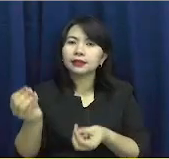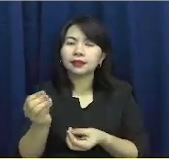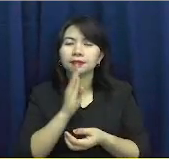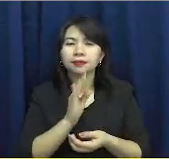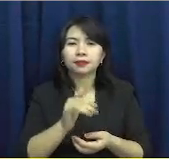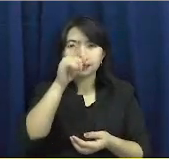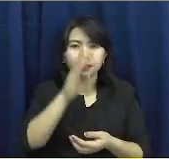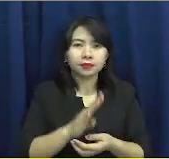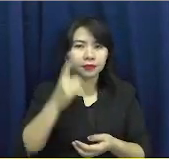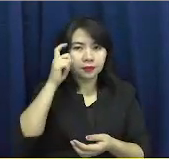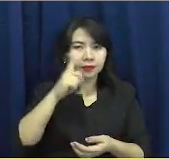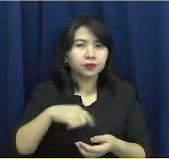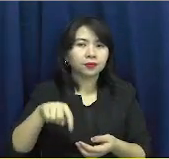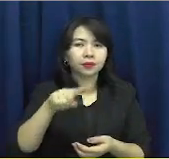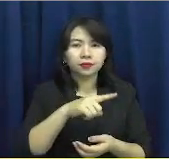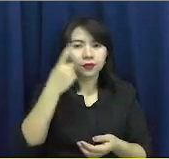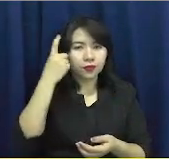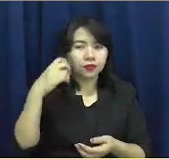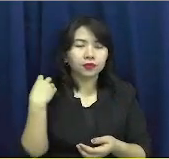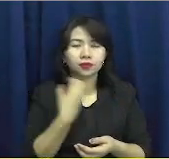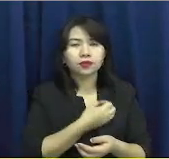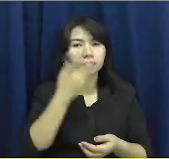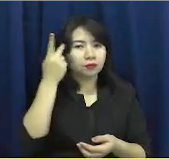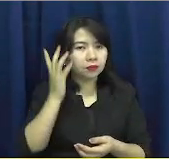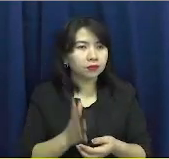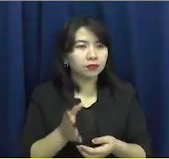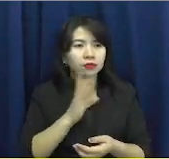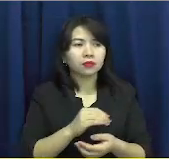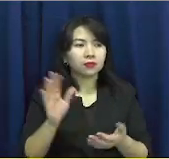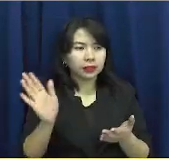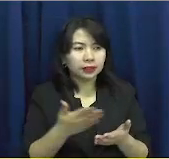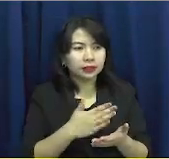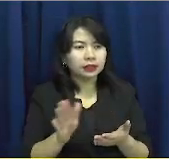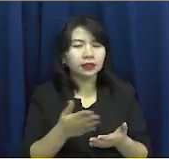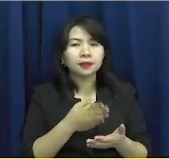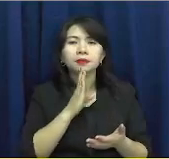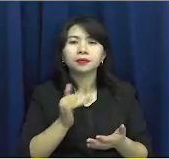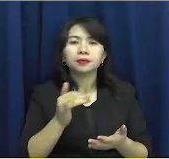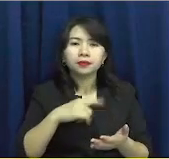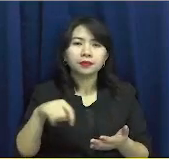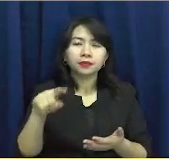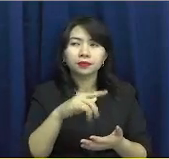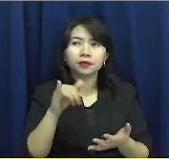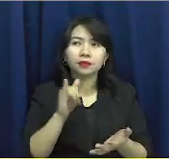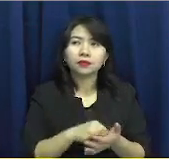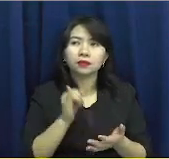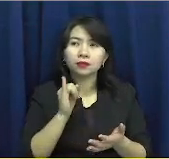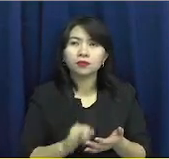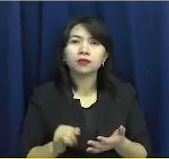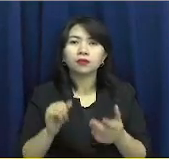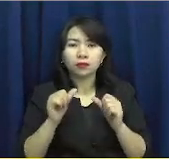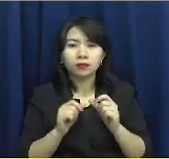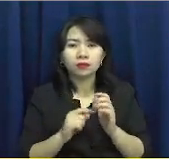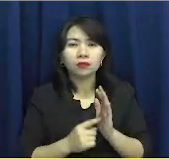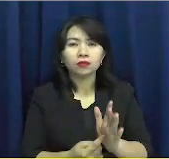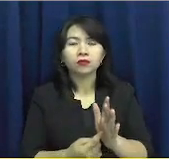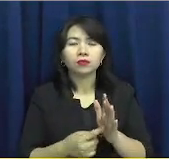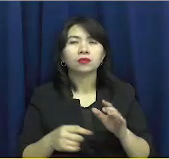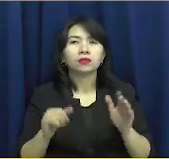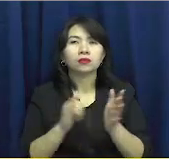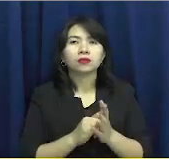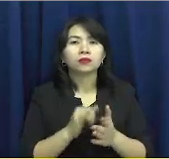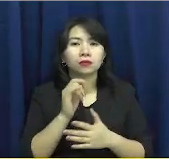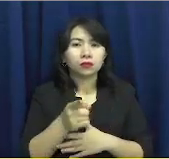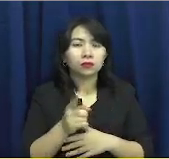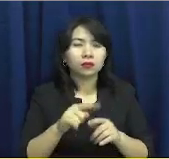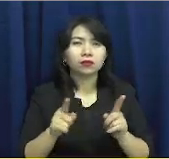ng Panginoon sa ating mahal na pastor at ibinahagi po sa atin ating mahal na pastor, yan po yung pagpapahayag na ikaw bilang miyembro